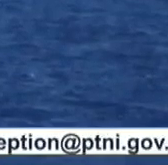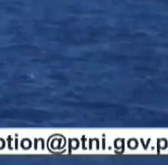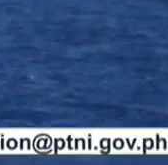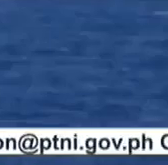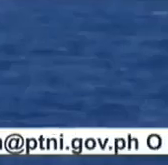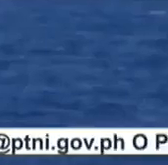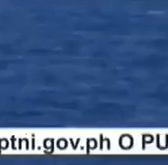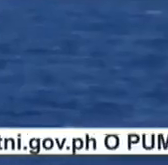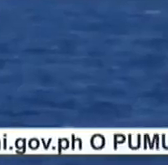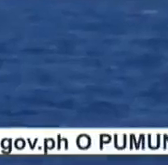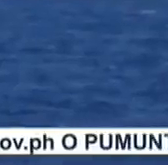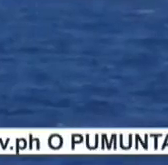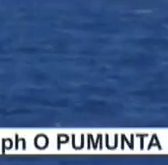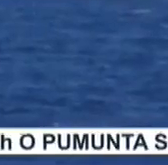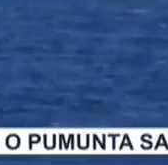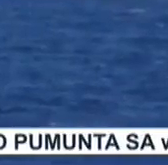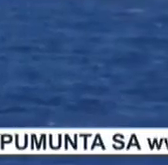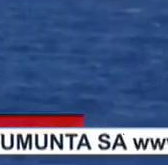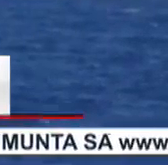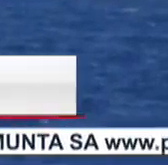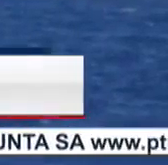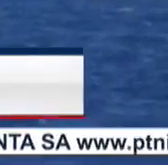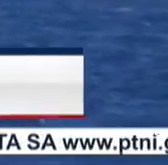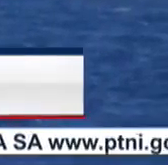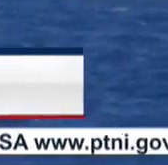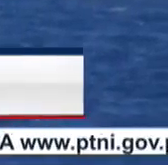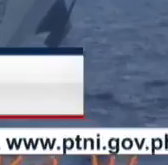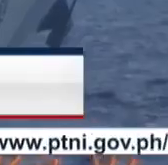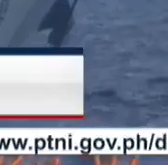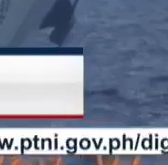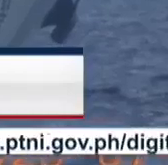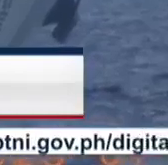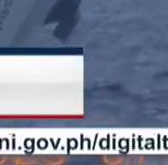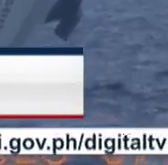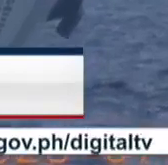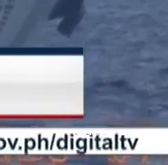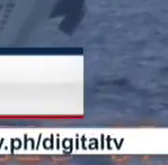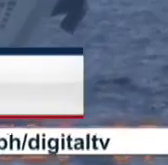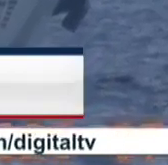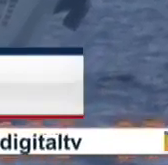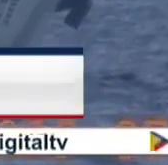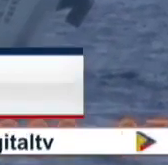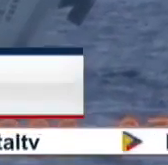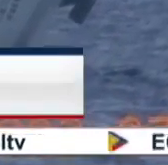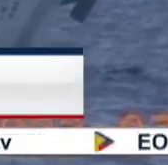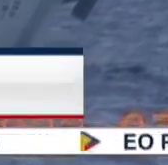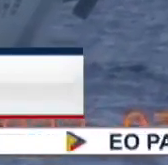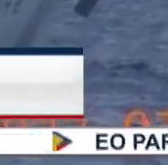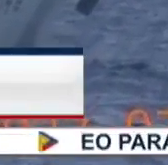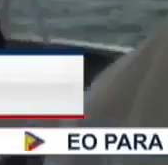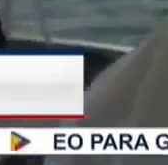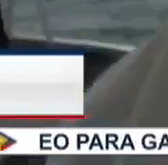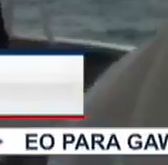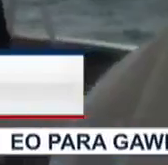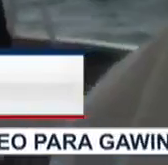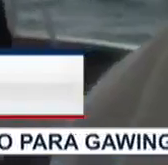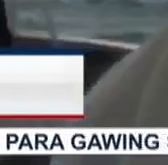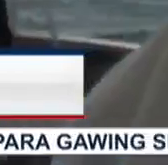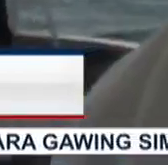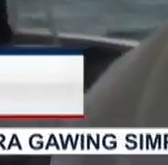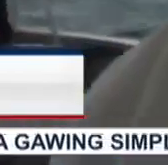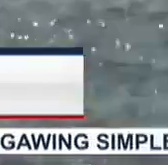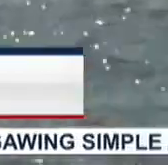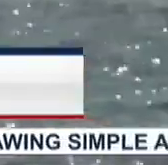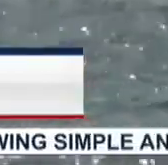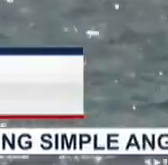June 29 nang bumiyahe ang dalawang barko ng Philippine Coast Guard patungo sa West Philippine Sea para suportahan ang naval operations